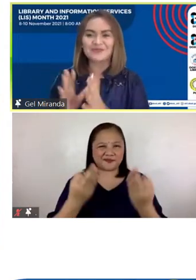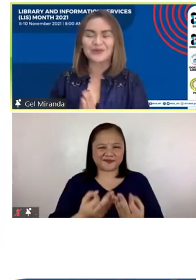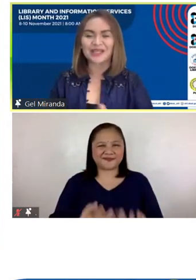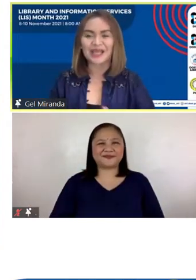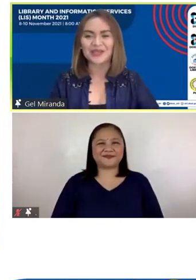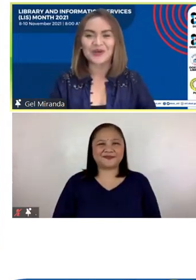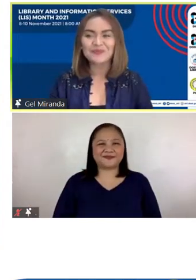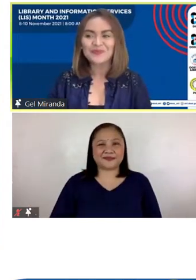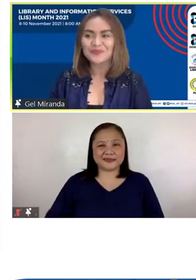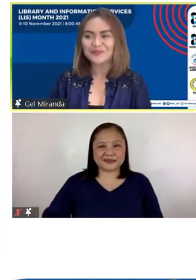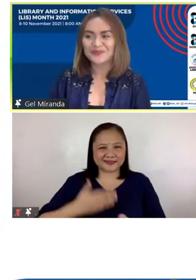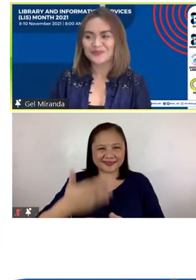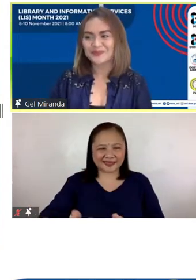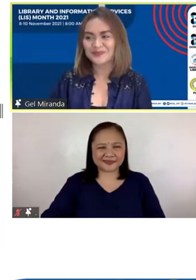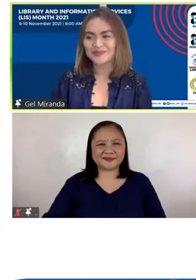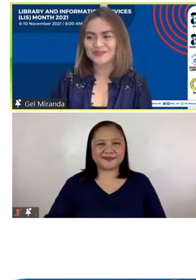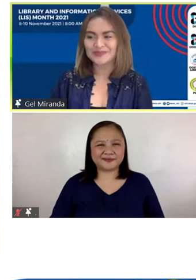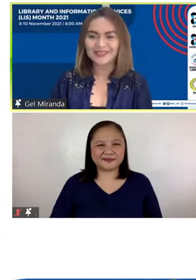Next slide po tayo.